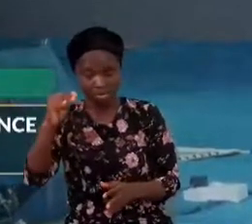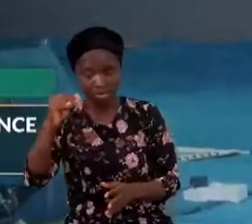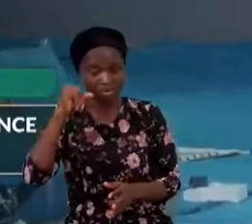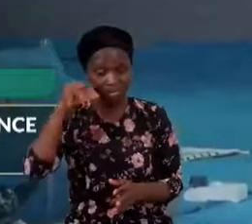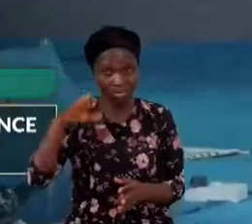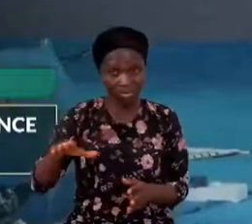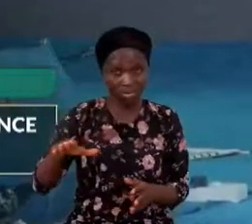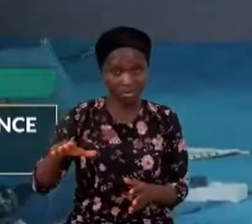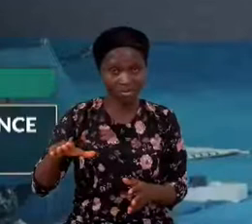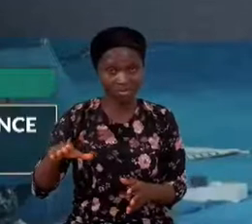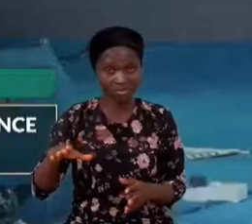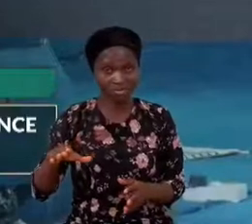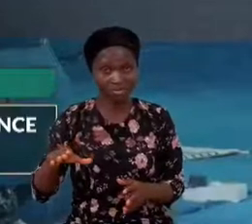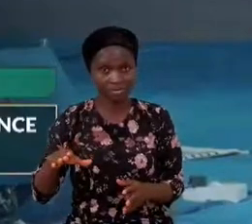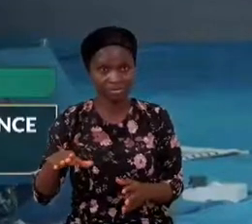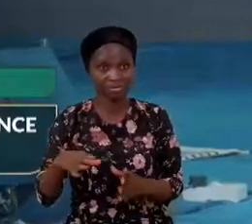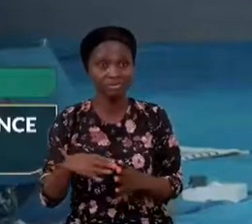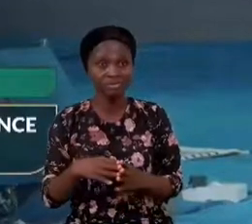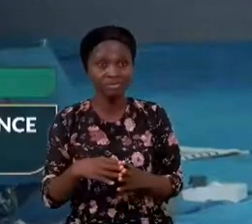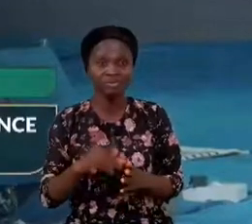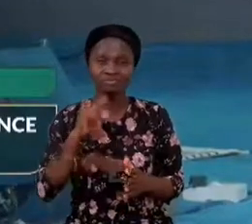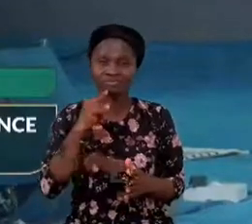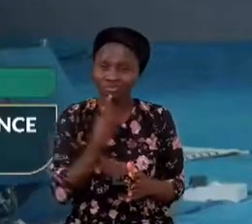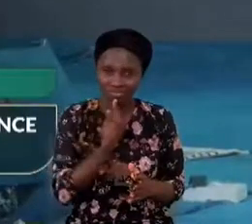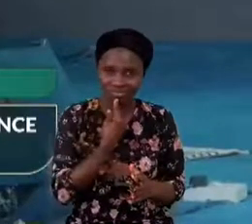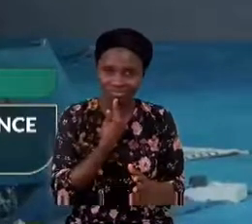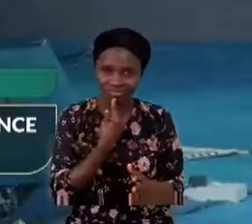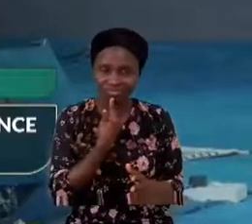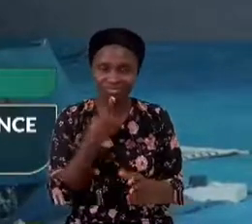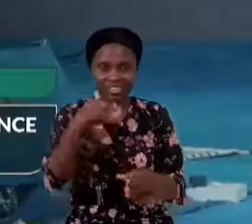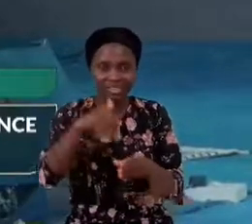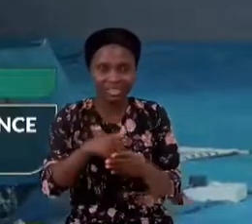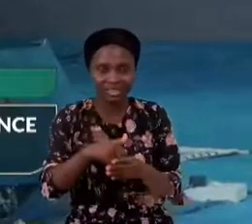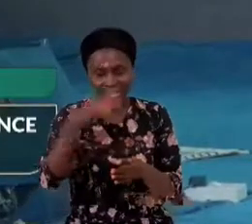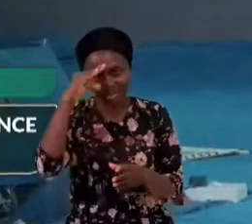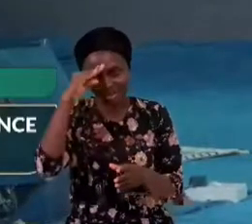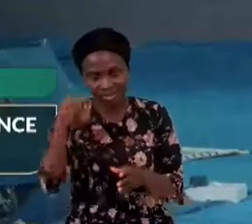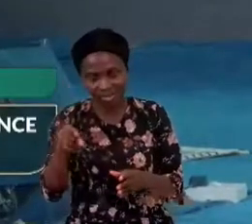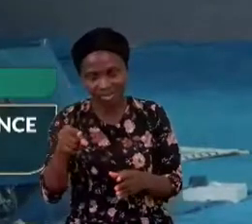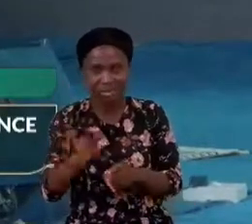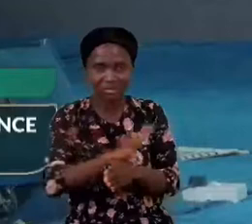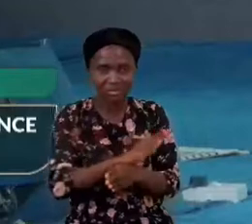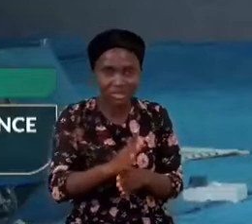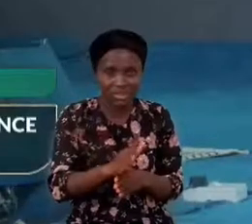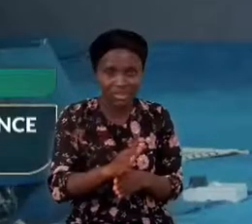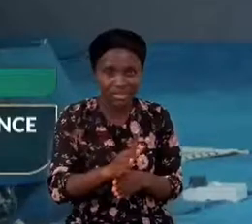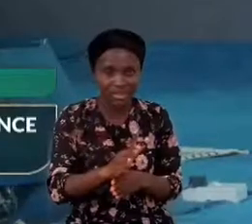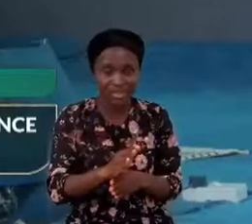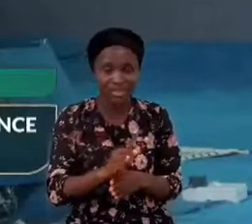ouvrage, habile, t'es pas dans les affaires d'autrui, occupe-toi de tes